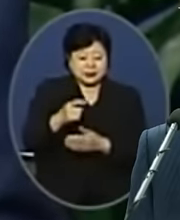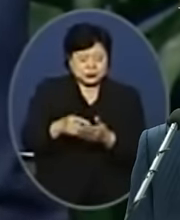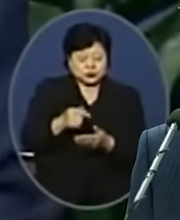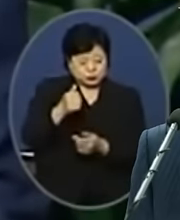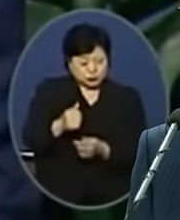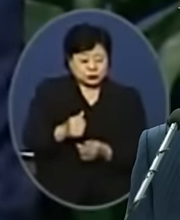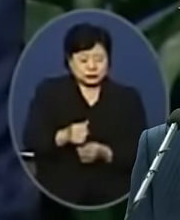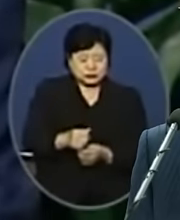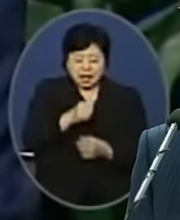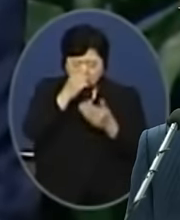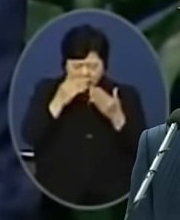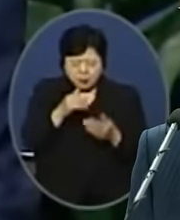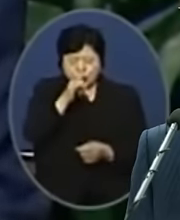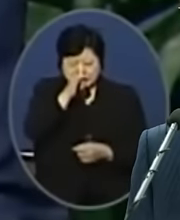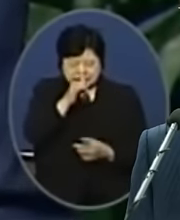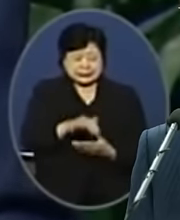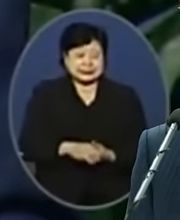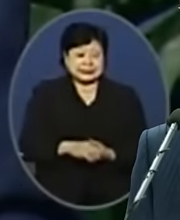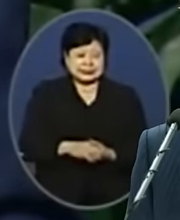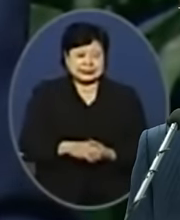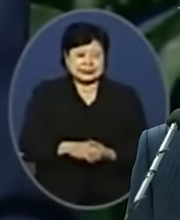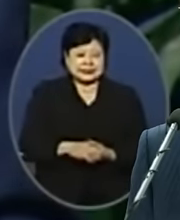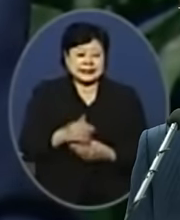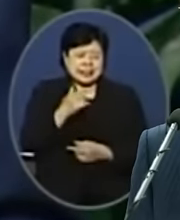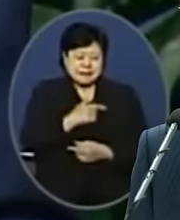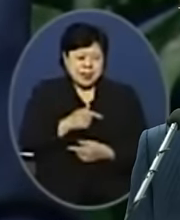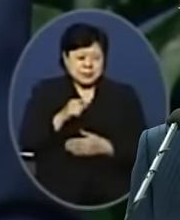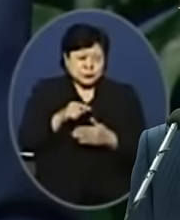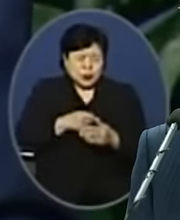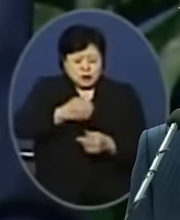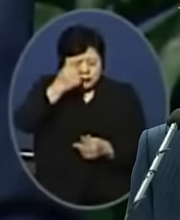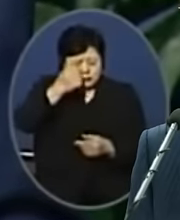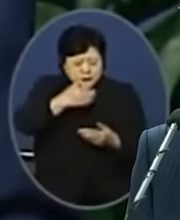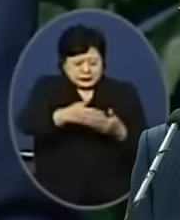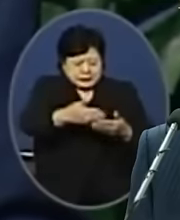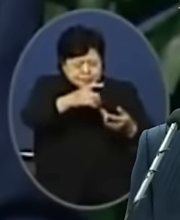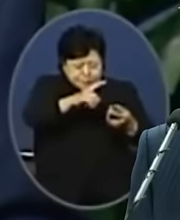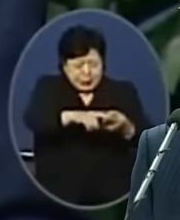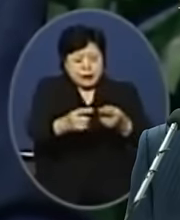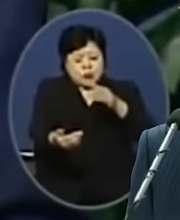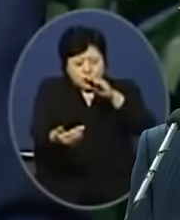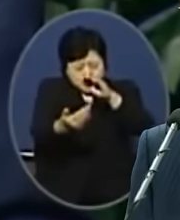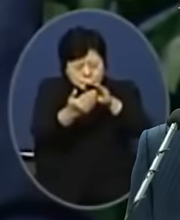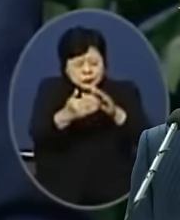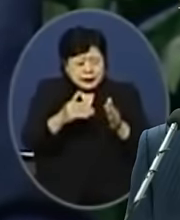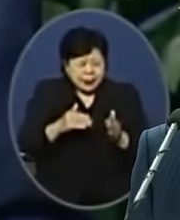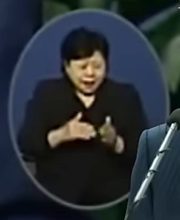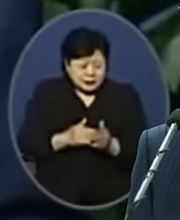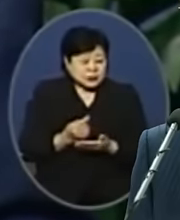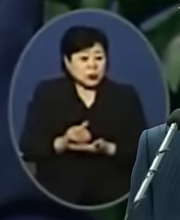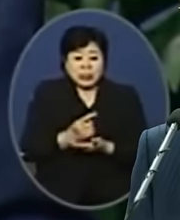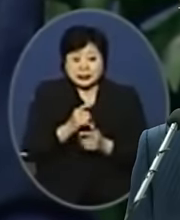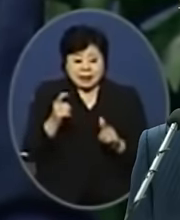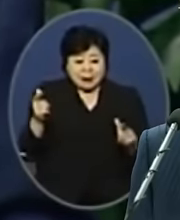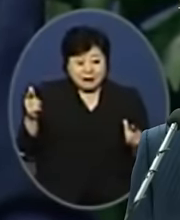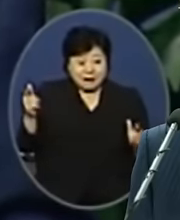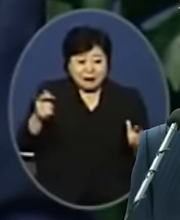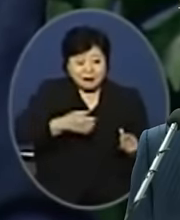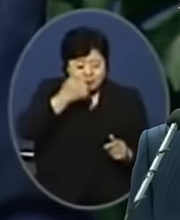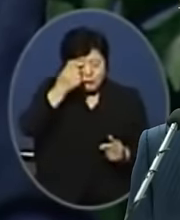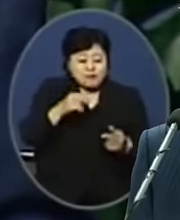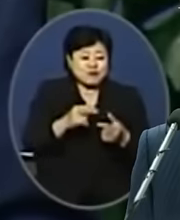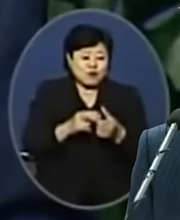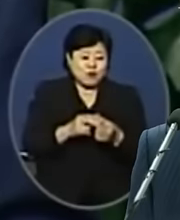있으나 감옥에 있으나 그 마음속에 그려놓은 꿈은 이루어질 때까지 떠나지 않습니다.